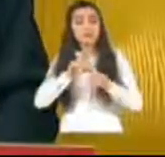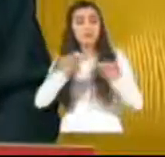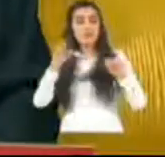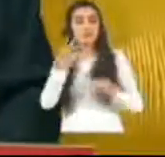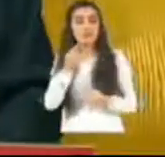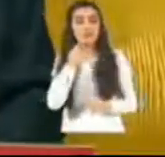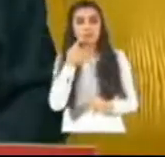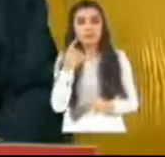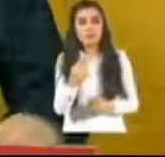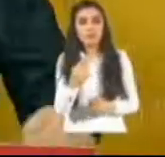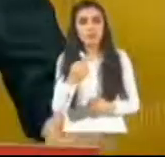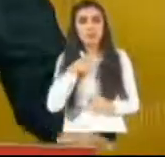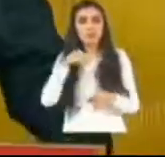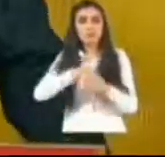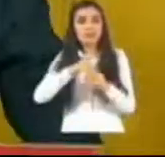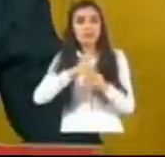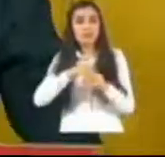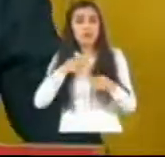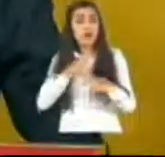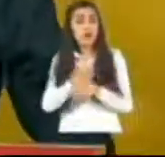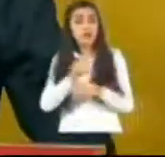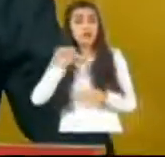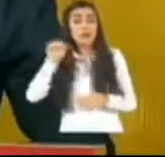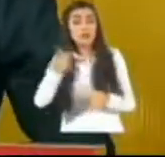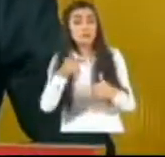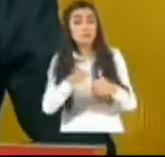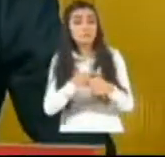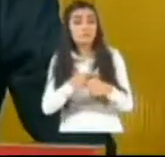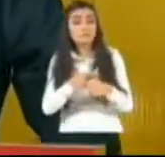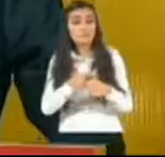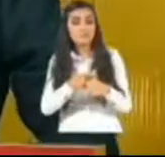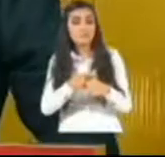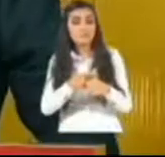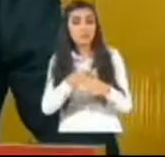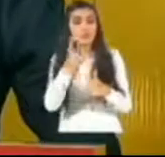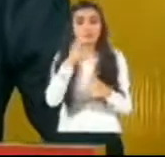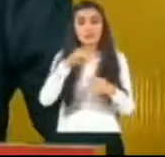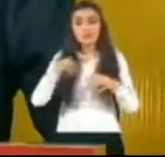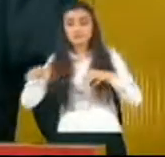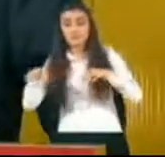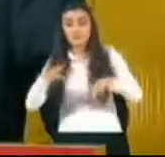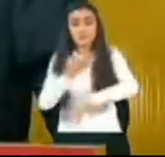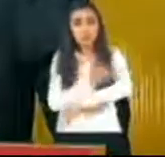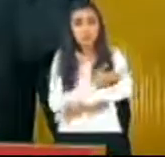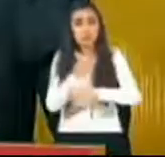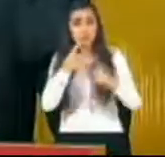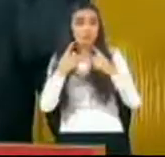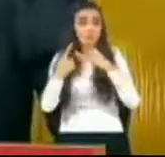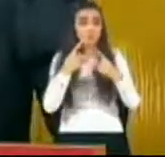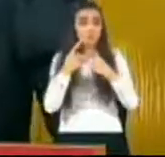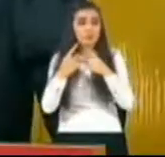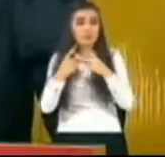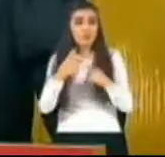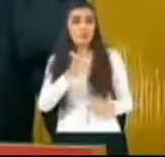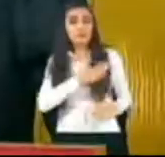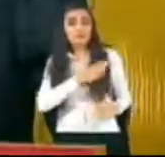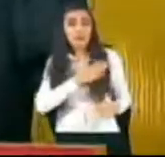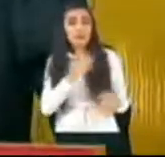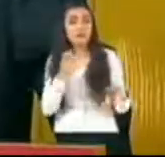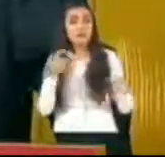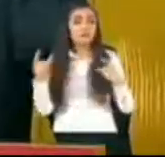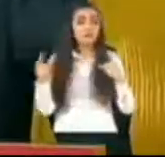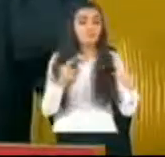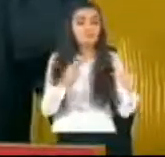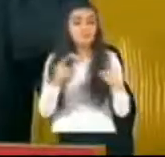netleşecektir. Bizim için asıl öncelikli ise iki ülke arasındaki diyalogların saygı ve